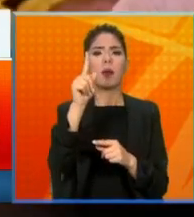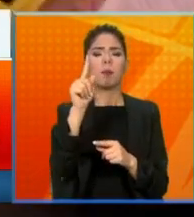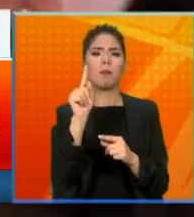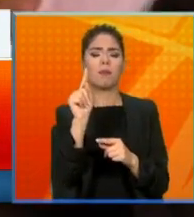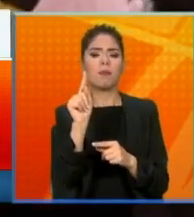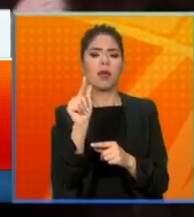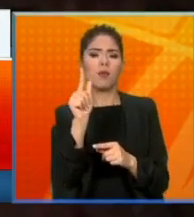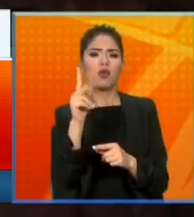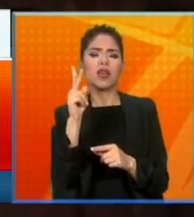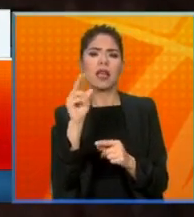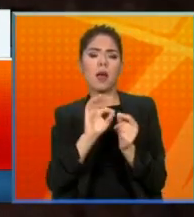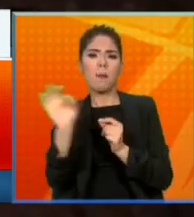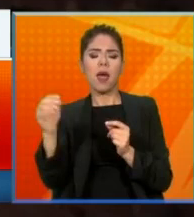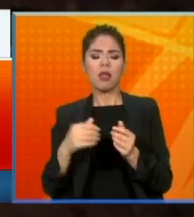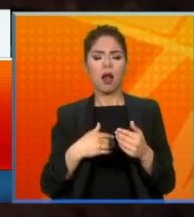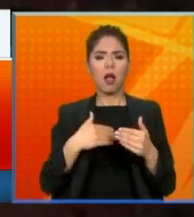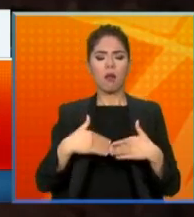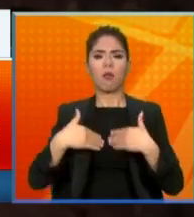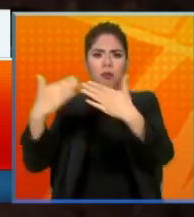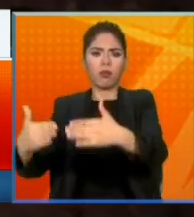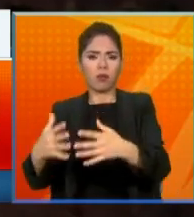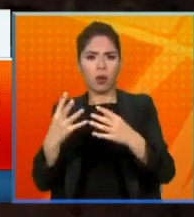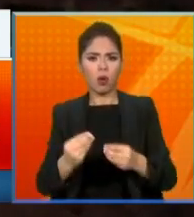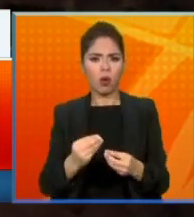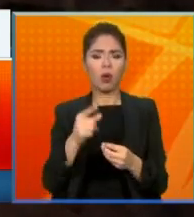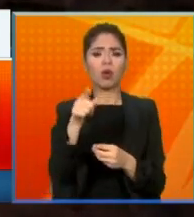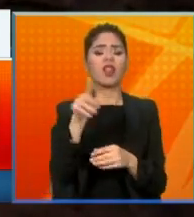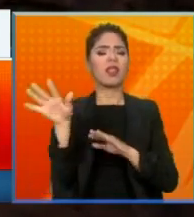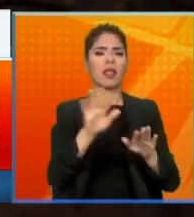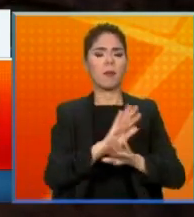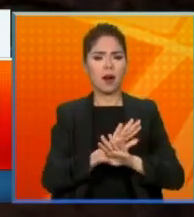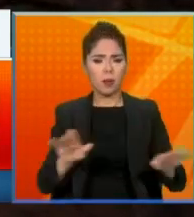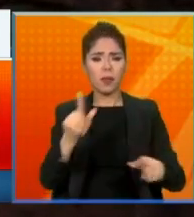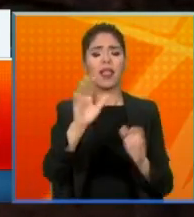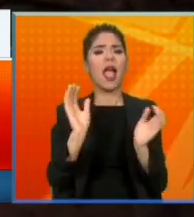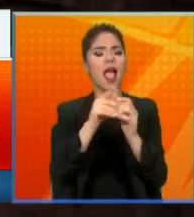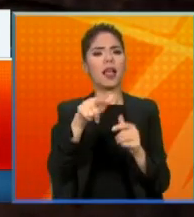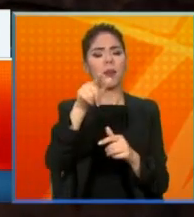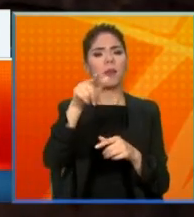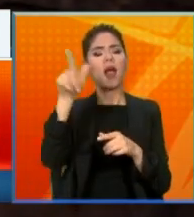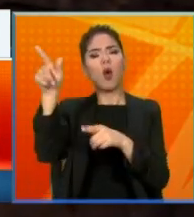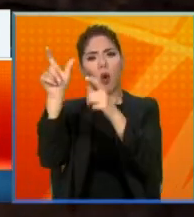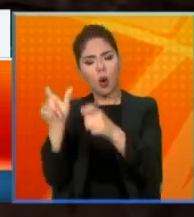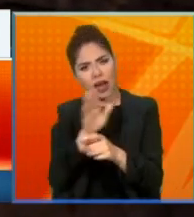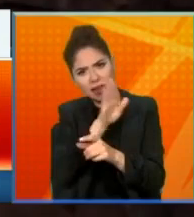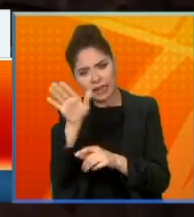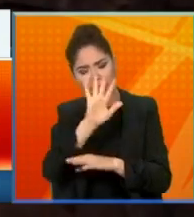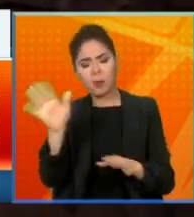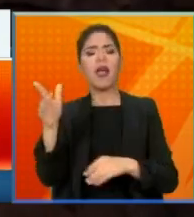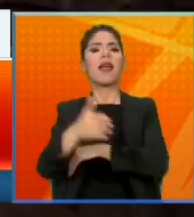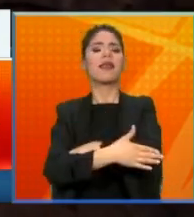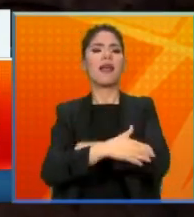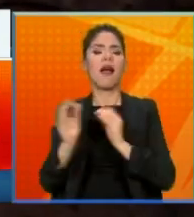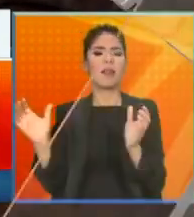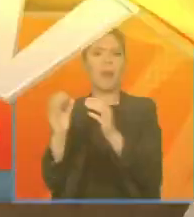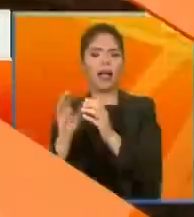1,5-2 metre ileriye beni attı deprem. Şu an itibariyle depremin durduğunu söyleyebiliriz. Öte yandan ekipler bölgeye geldi. Yardım ekipleri şu an bölgede.